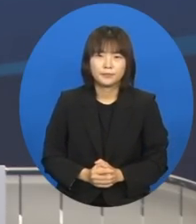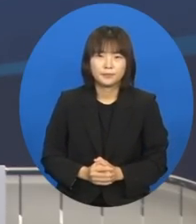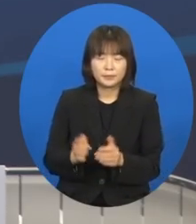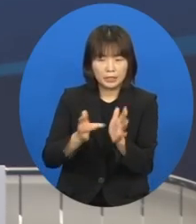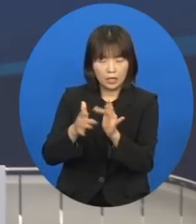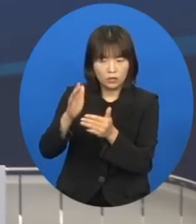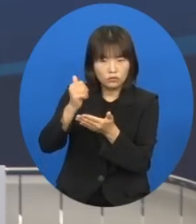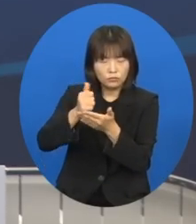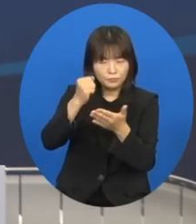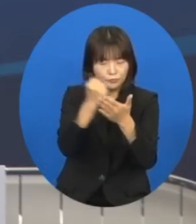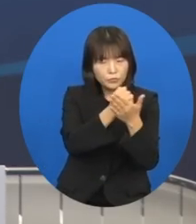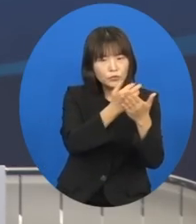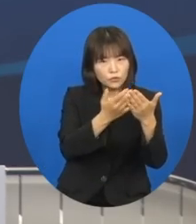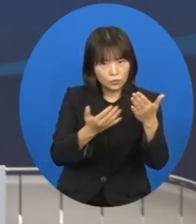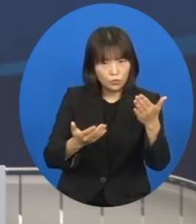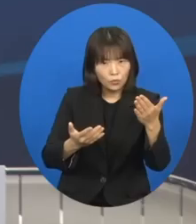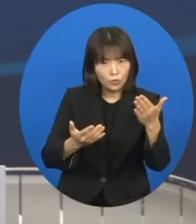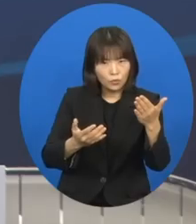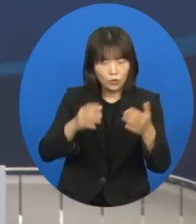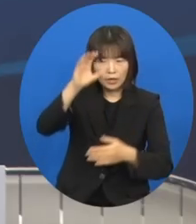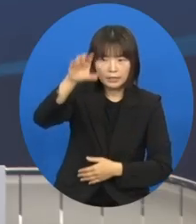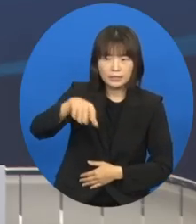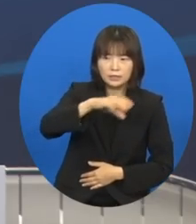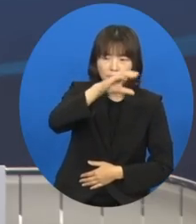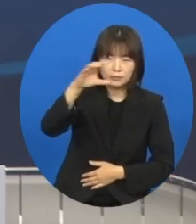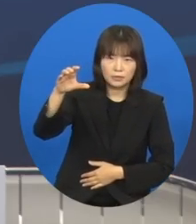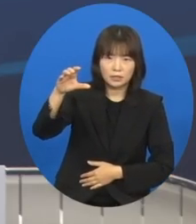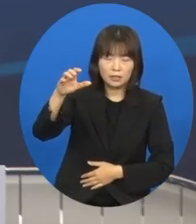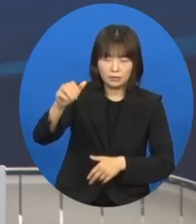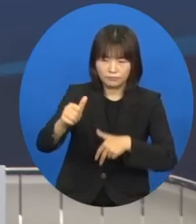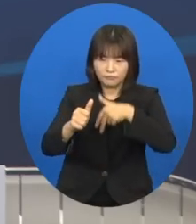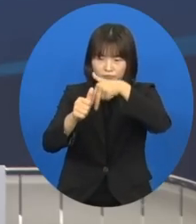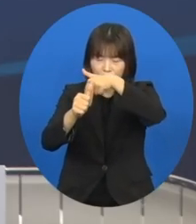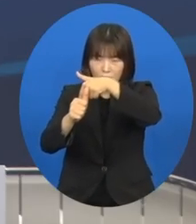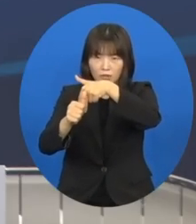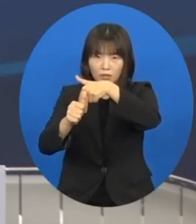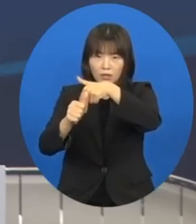예수의 피로, 십자가 구속의 피로,